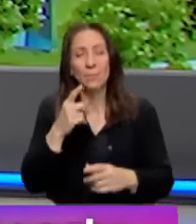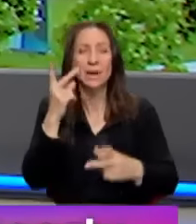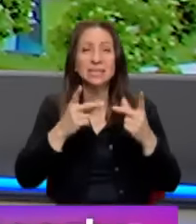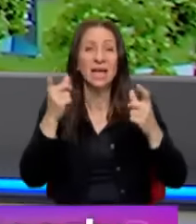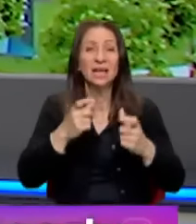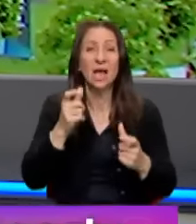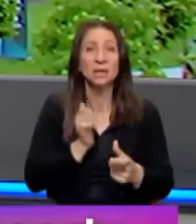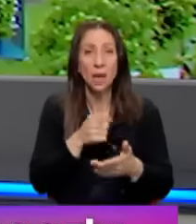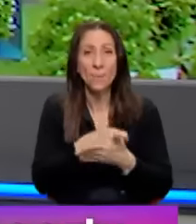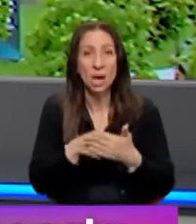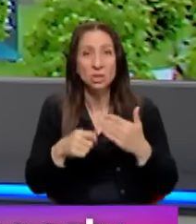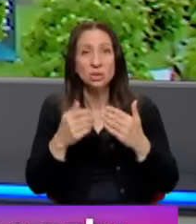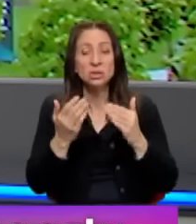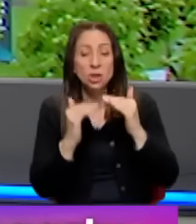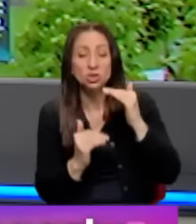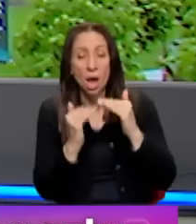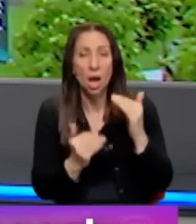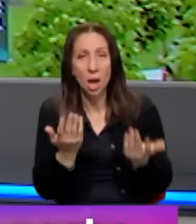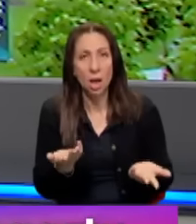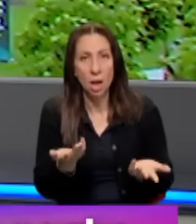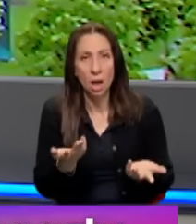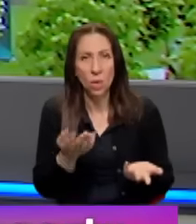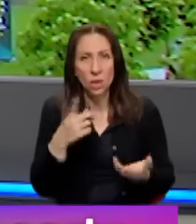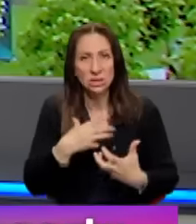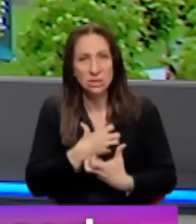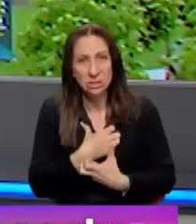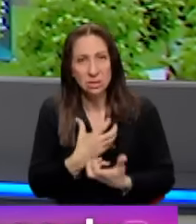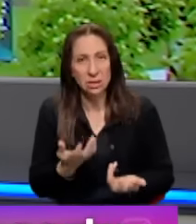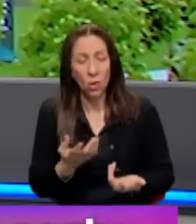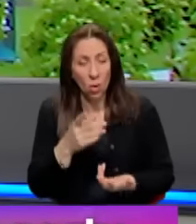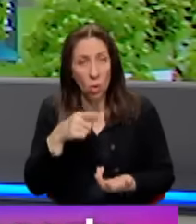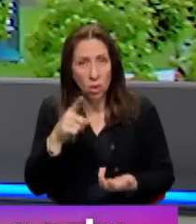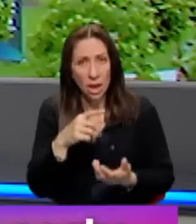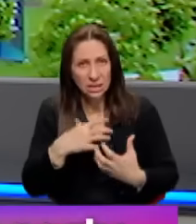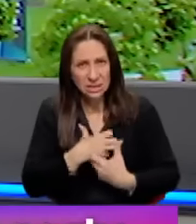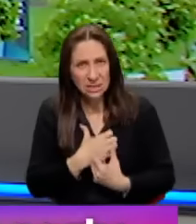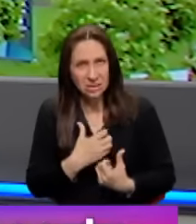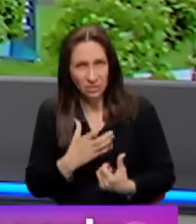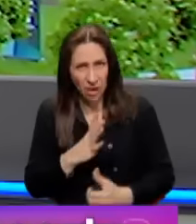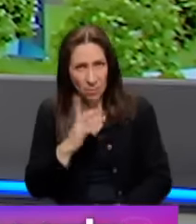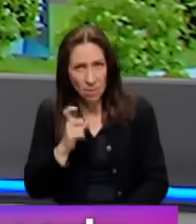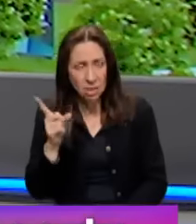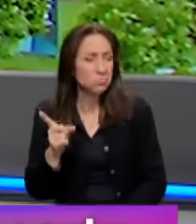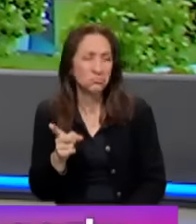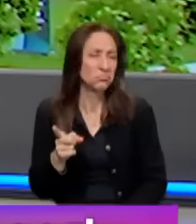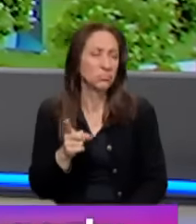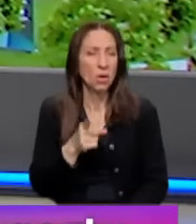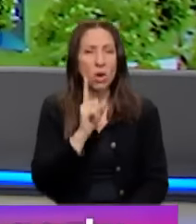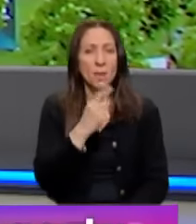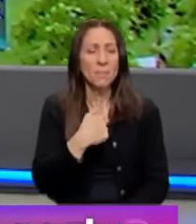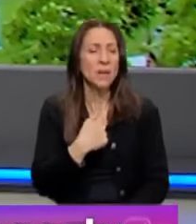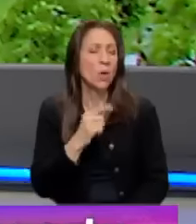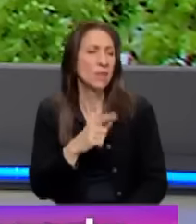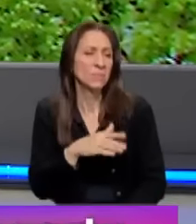yerlerde asgari ücreti bile bulmuyor Onların dertleri tasaları onlarla da dertleniyor mu Hayır o öğretmenler Benim